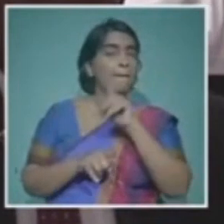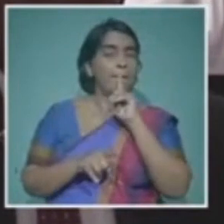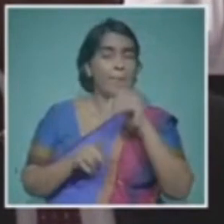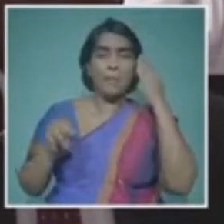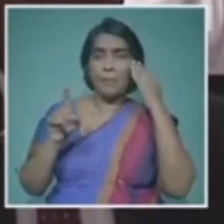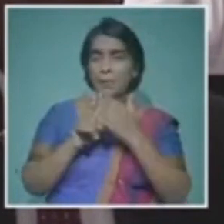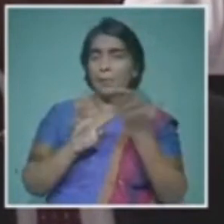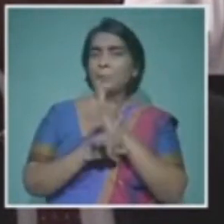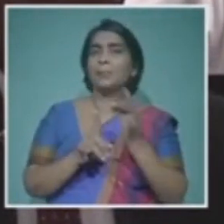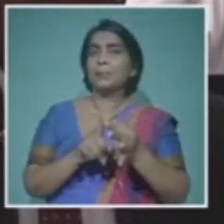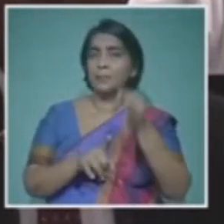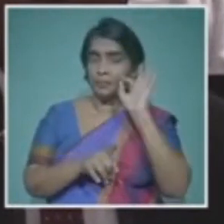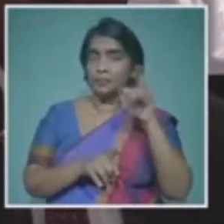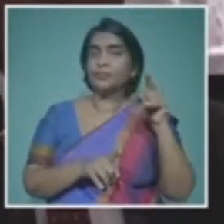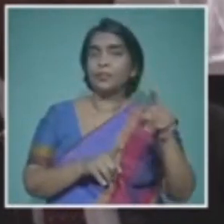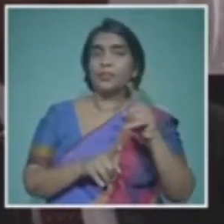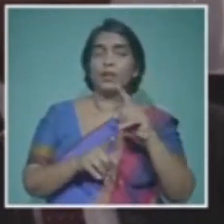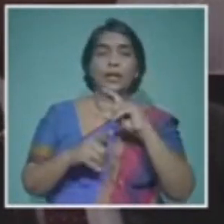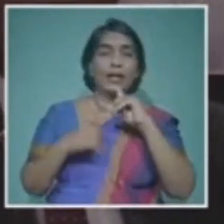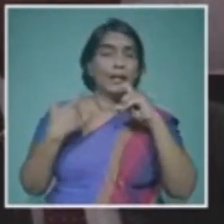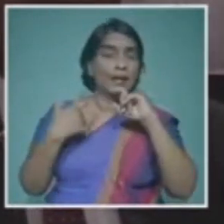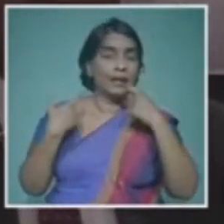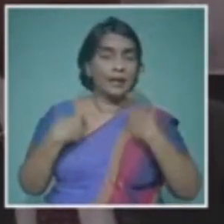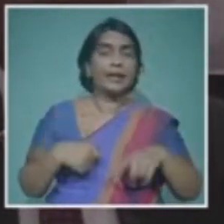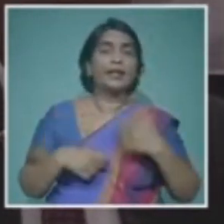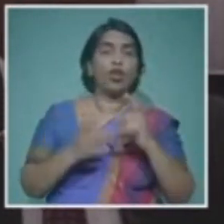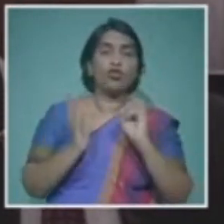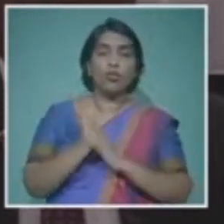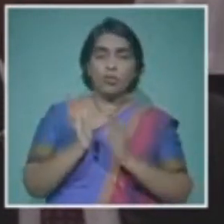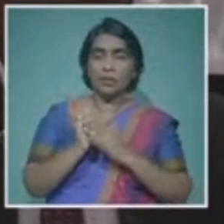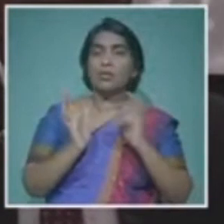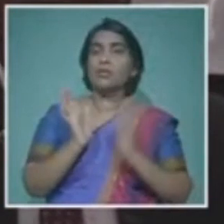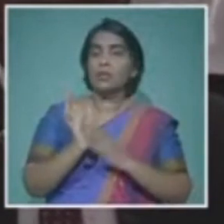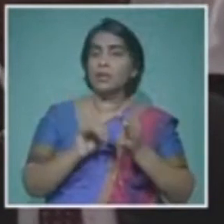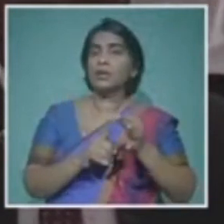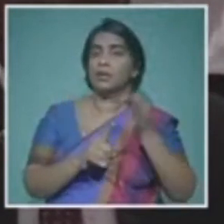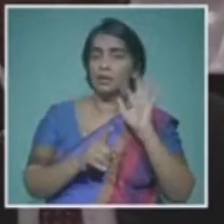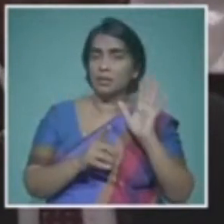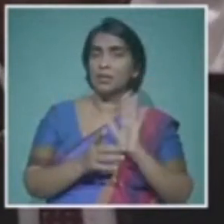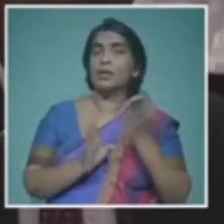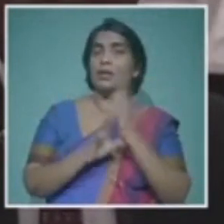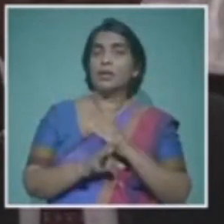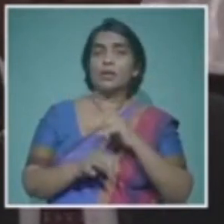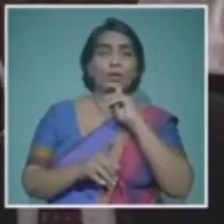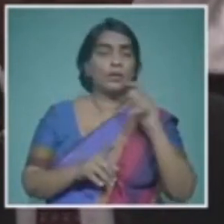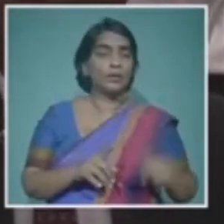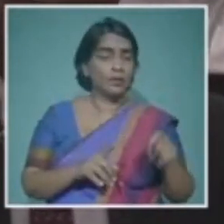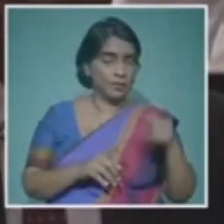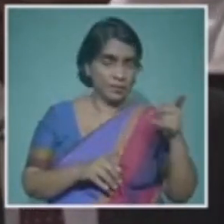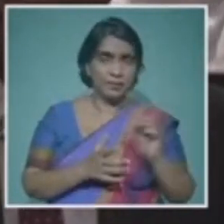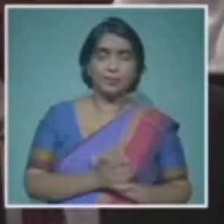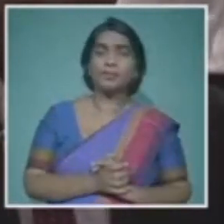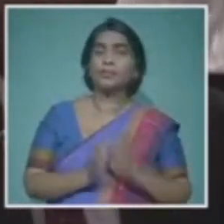පිළිබඳ හිටපු ජනාධිපතිවරයා එතුමාගේ නීති උපදේශක අවදාළ කොමිසමක් දැම්මා කියලා ඒ කොමිසමේ සභාපතිවරයා හිටපු මහාධිකරණ විනිසුරුවරයෙක්